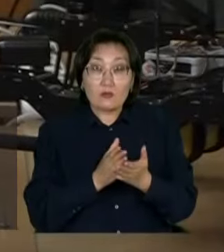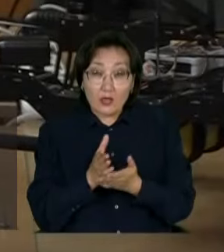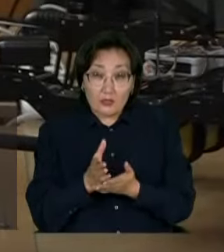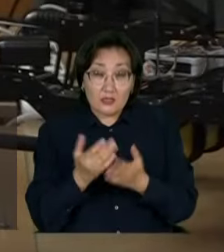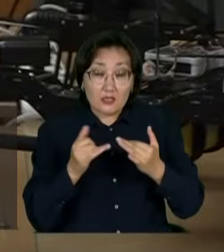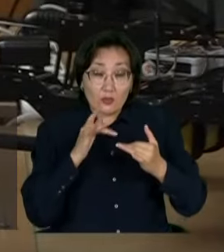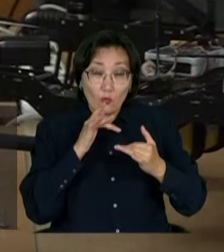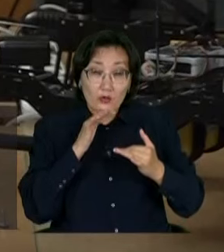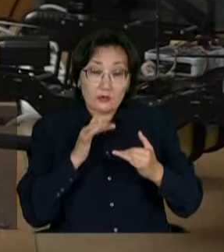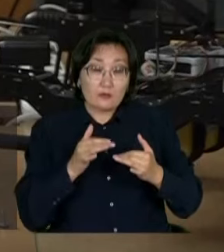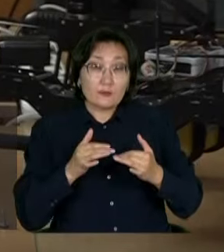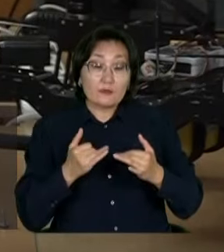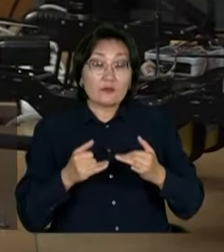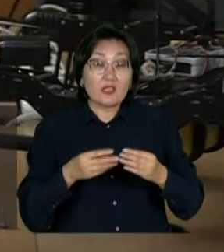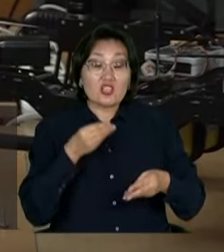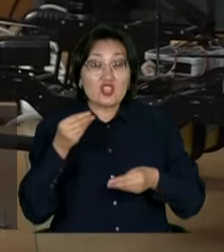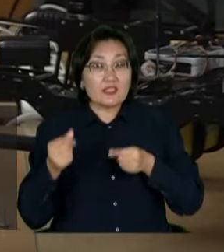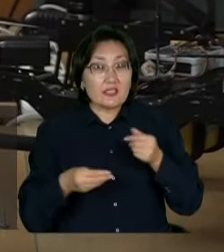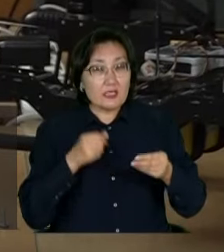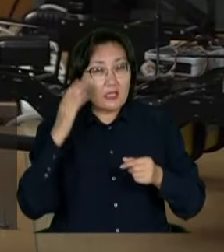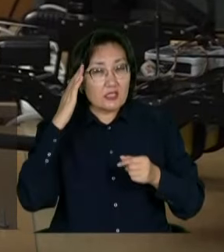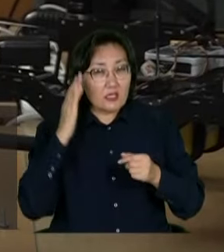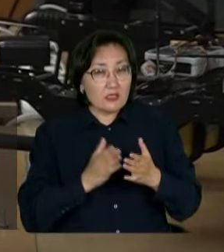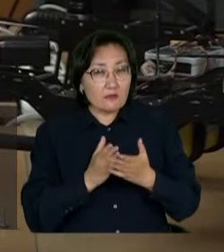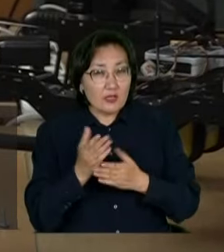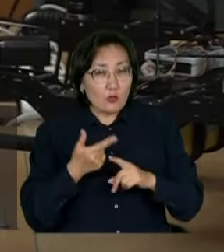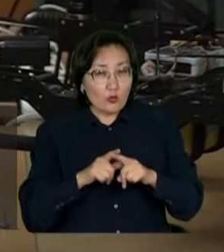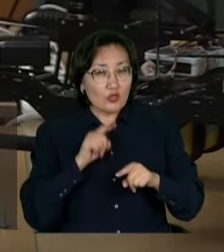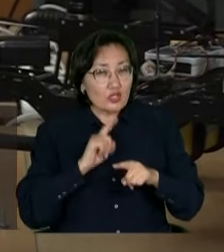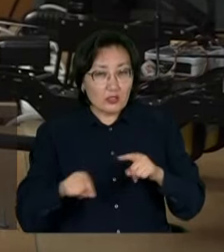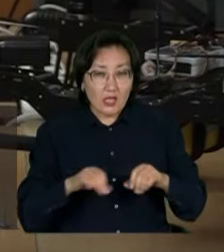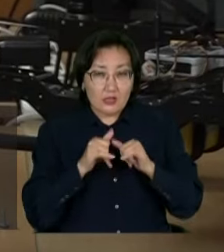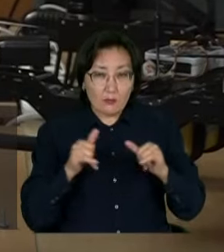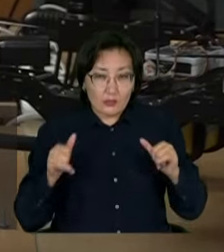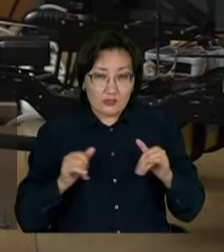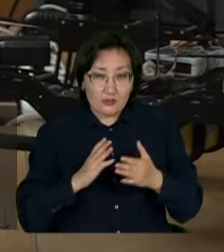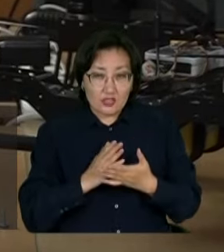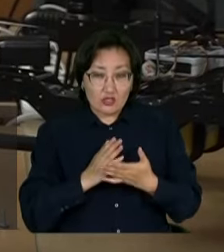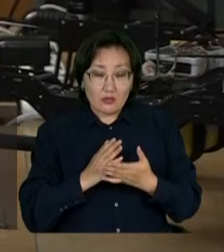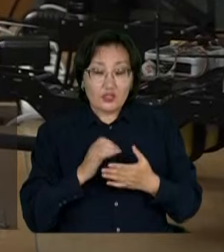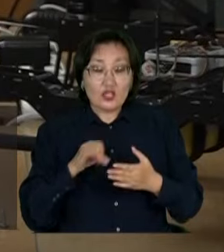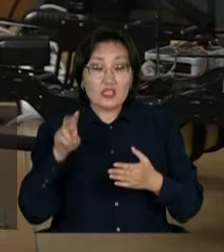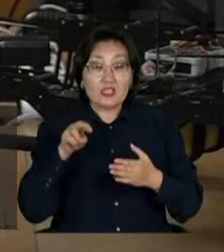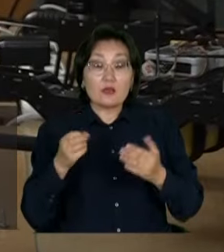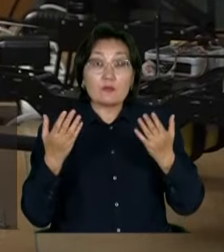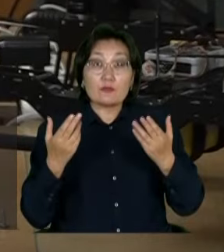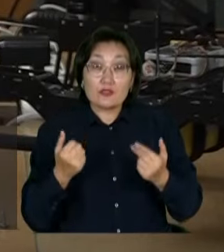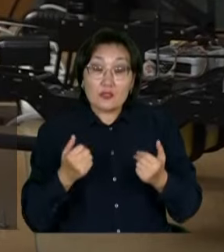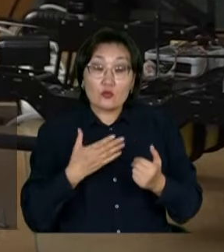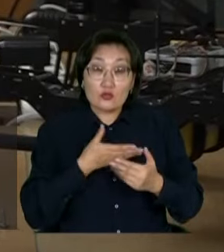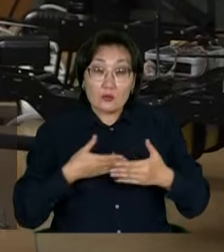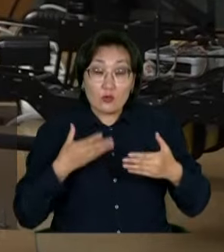Қазіргі кезде жасанды интеллект сферасы өте жылдам дамып келатыр. И әрине біз